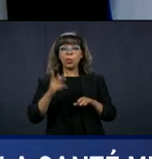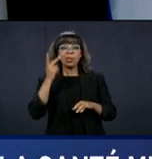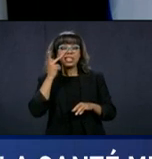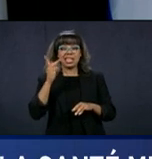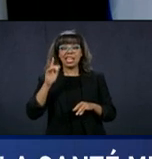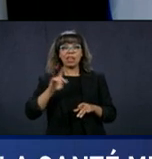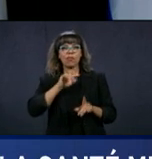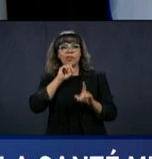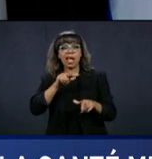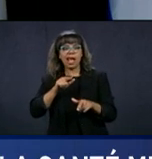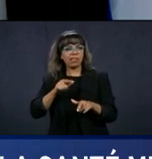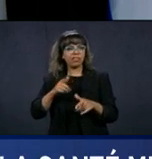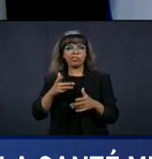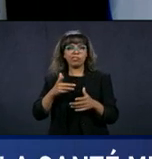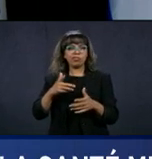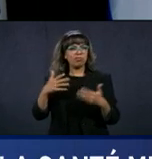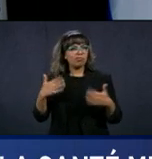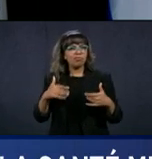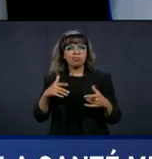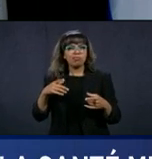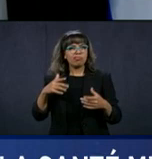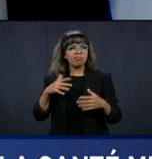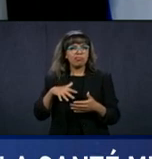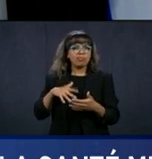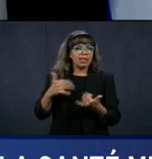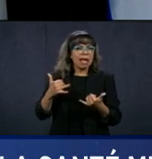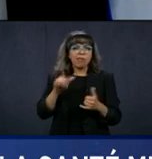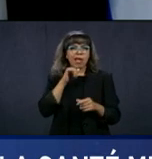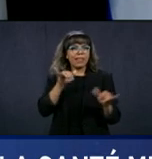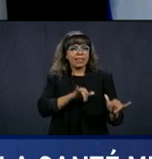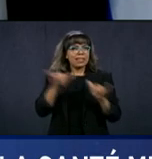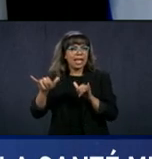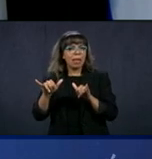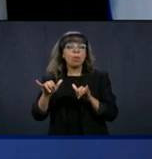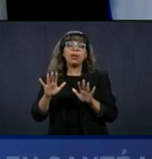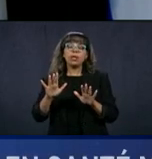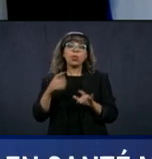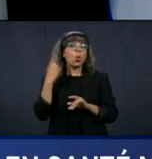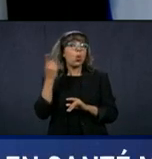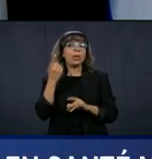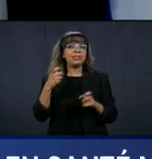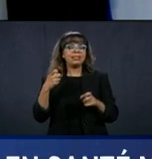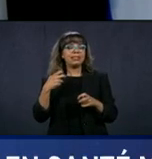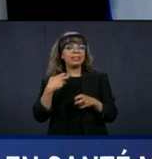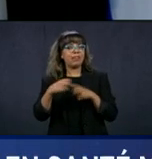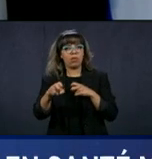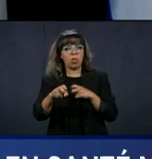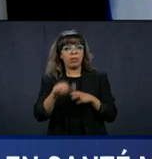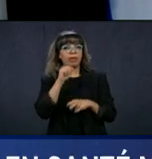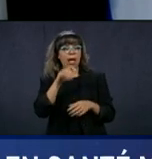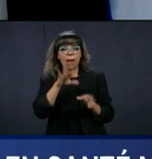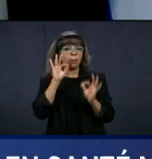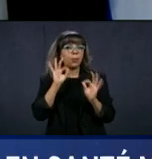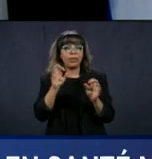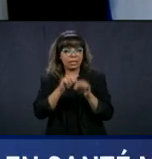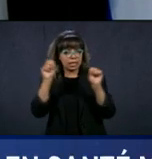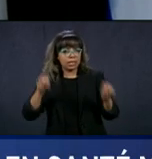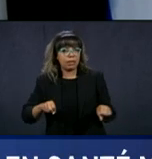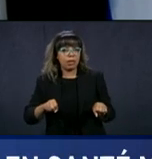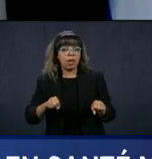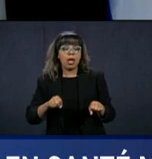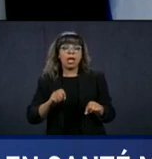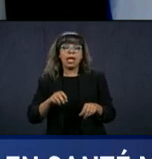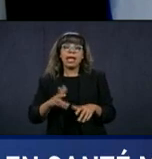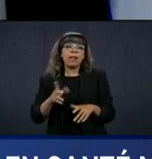d'assouplir les directives. Et voyez, il y a des gens qui disent qu'on va trop vite. C'est toujours une situation difficile. Et je pense que c'est presque